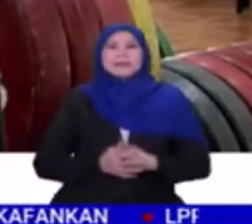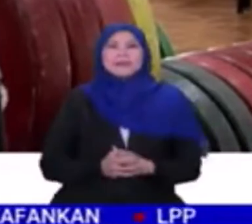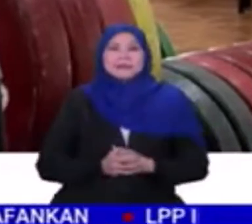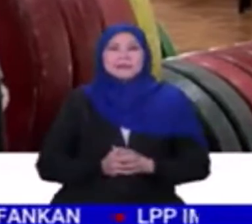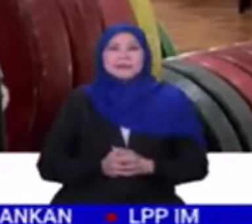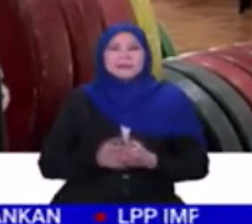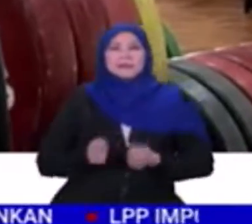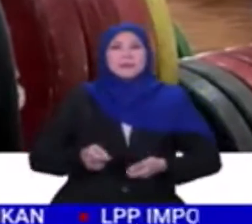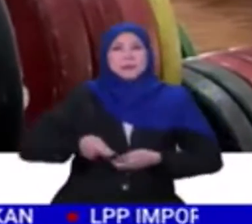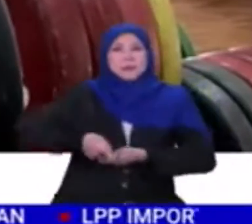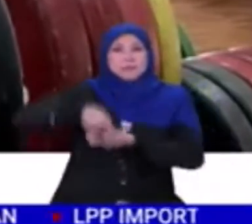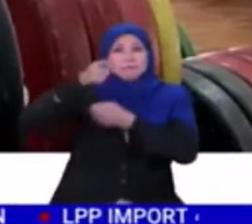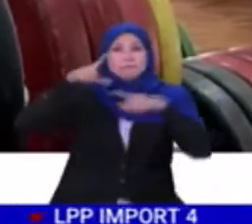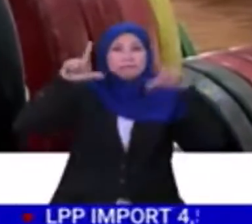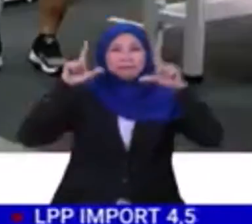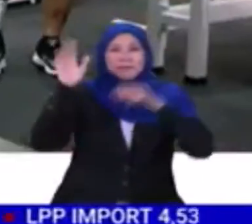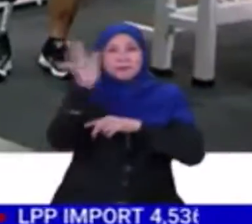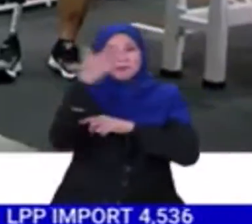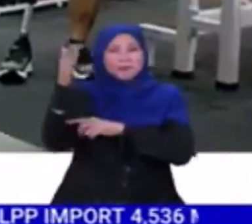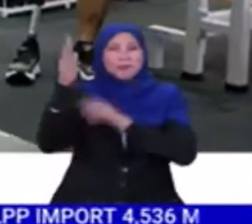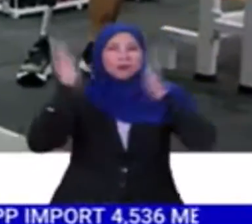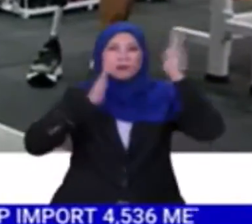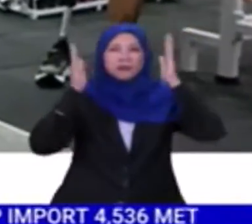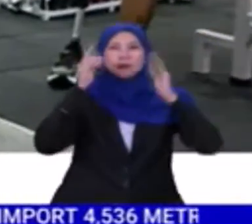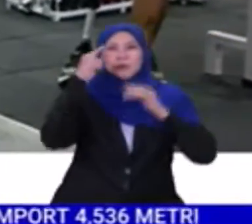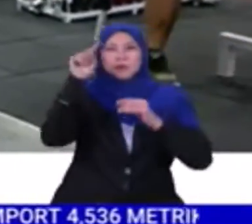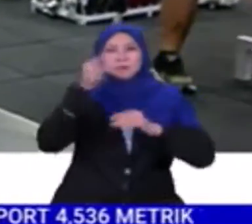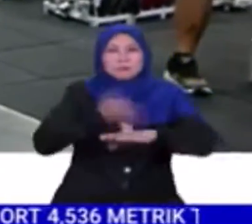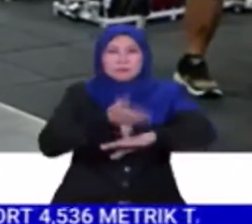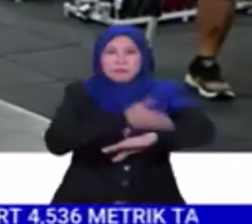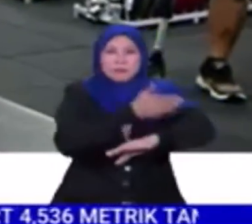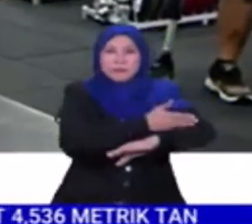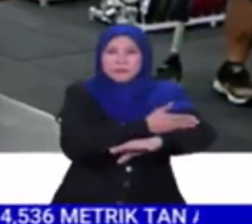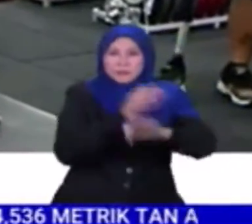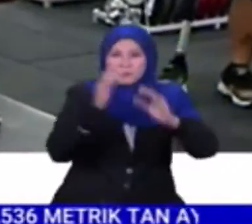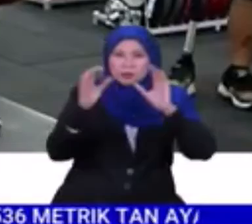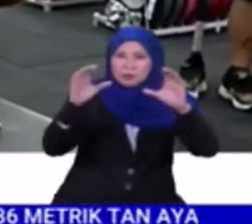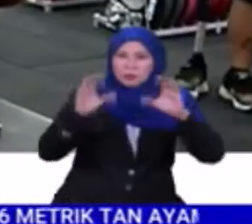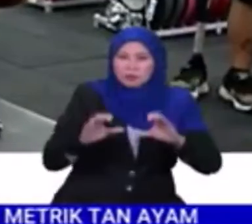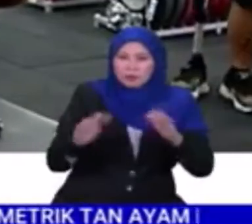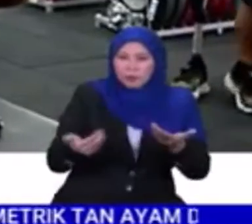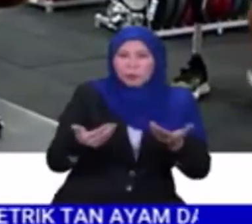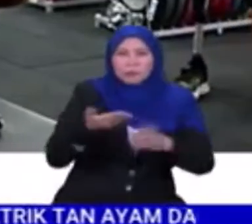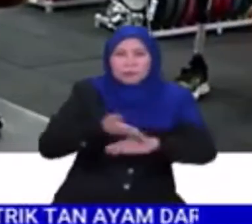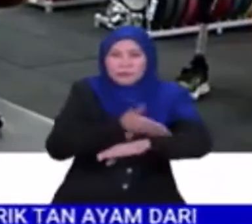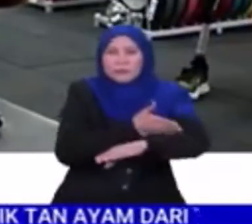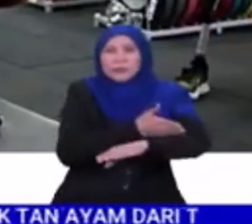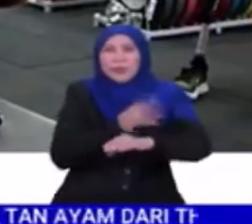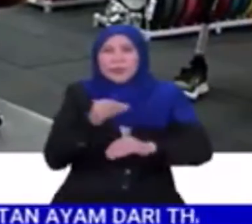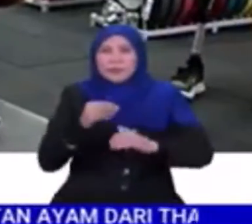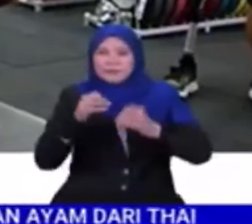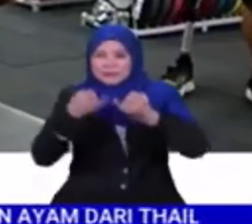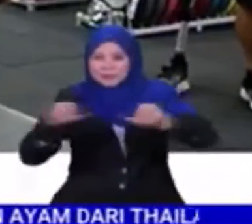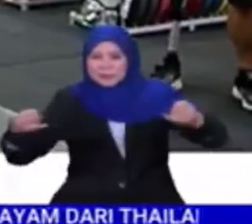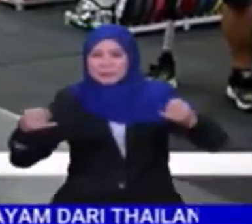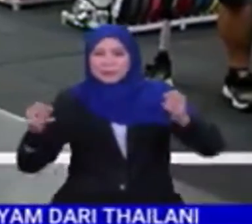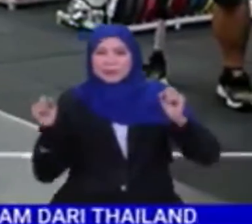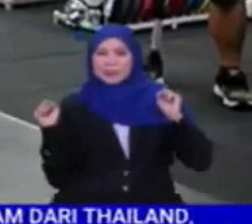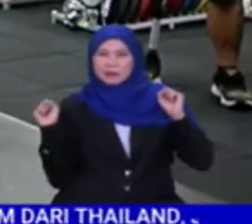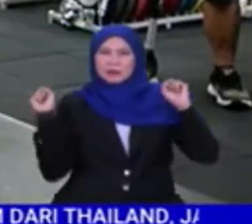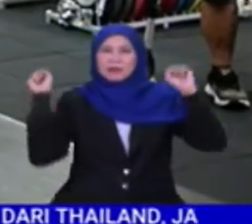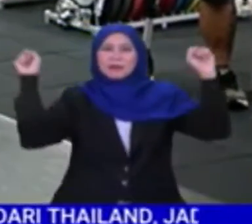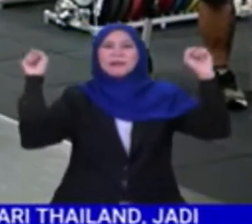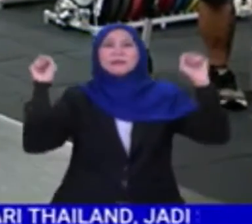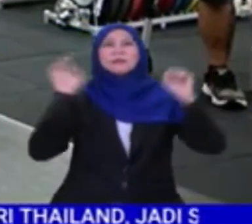Pembawa jalur gemilang itu kini dalam fasa terakhir latihan untuk memperbaiki aspek teknik dan jenis angkatan. Bonnie yang merupakan